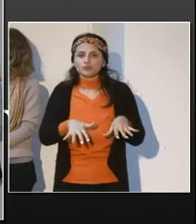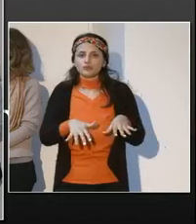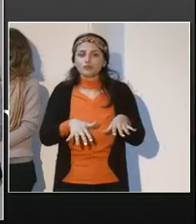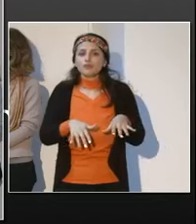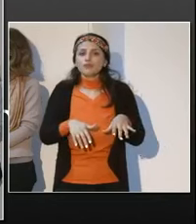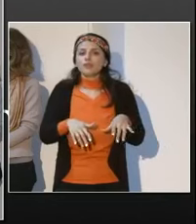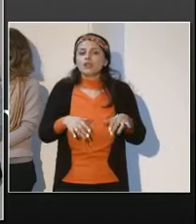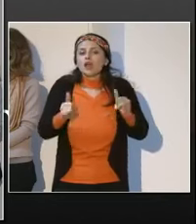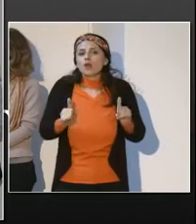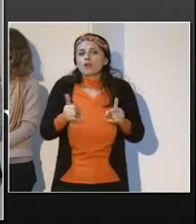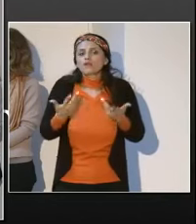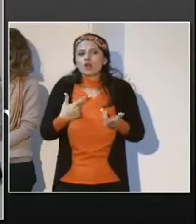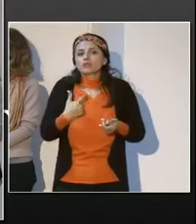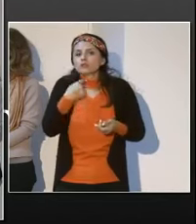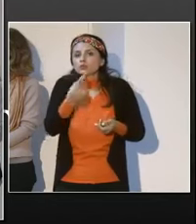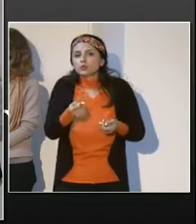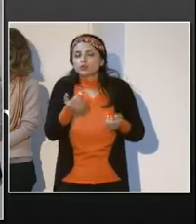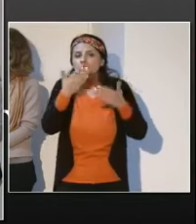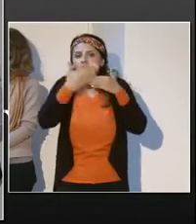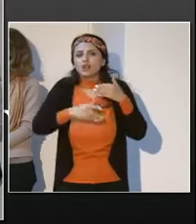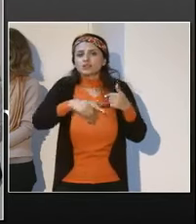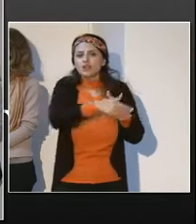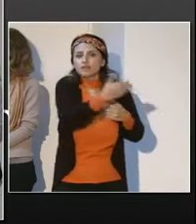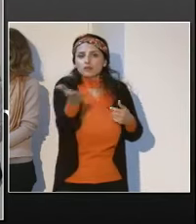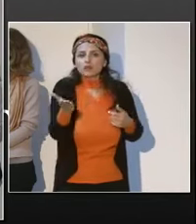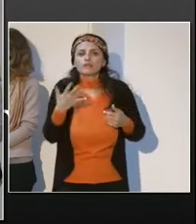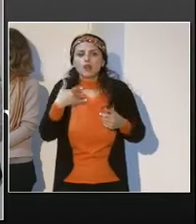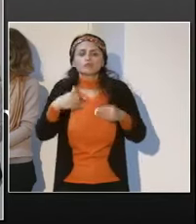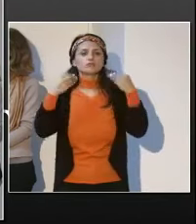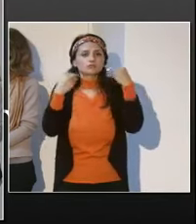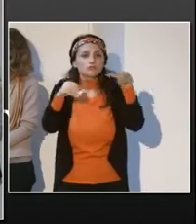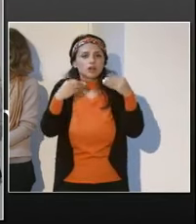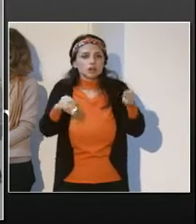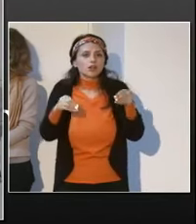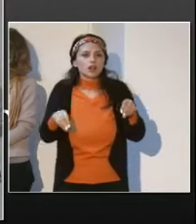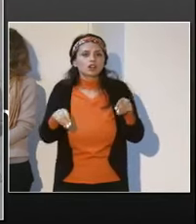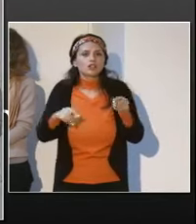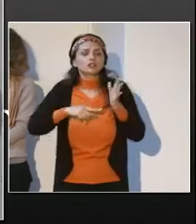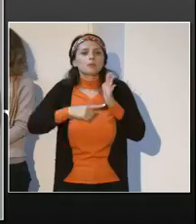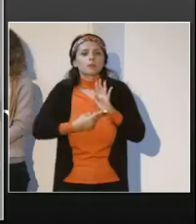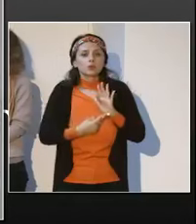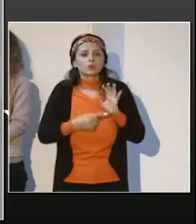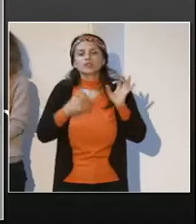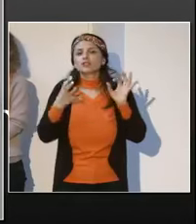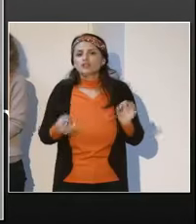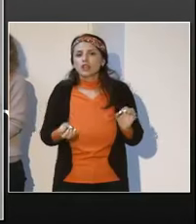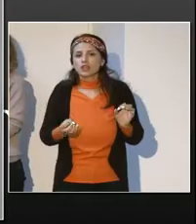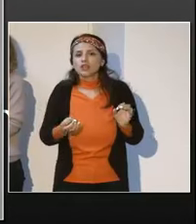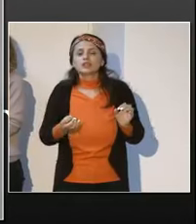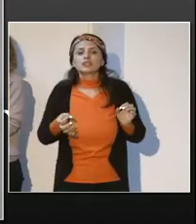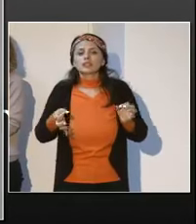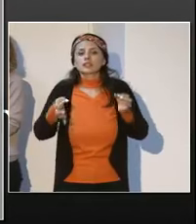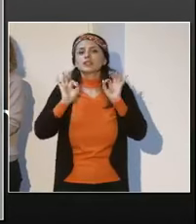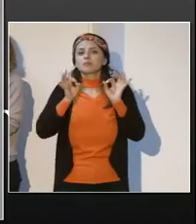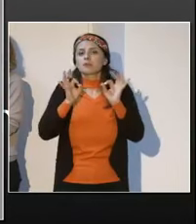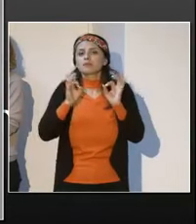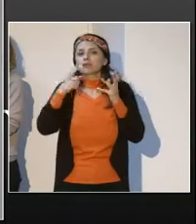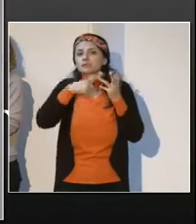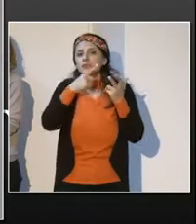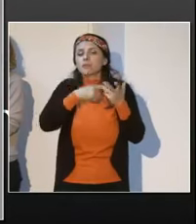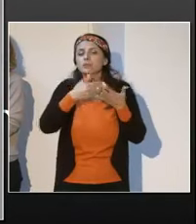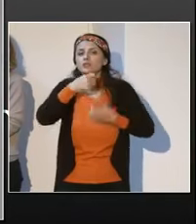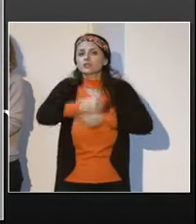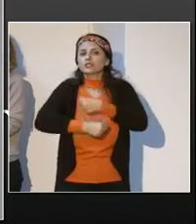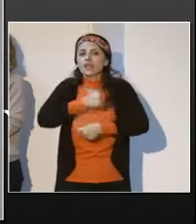fața dumneavoastră și aș vrea sa vorbesc despre fiecare dintre aceste obiective reglementarea standardelor pentru